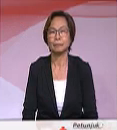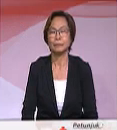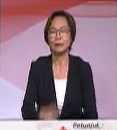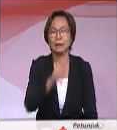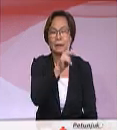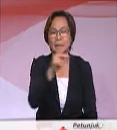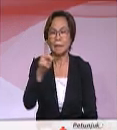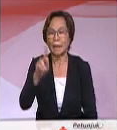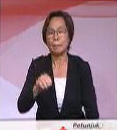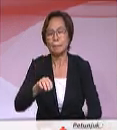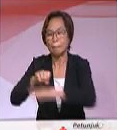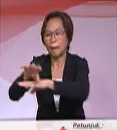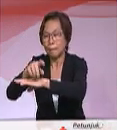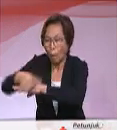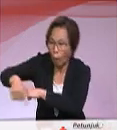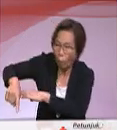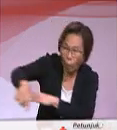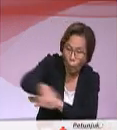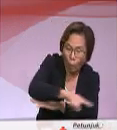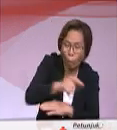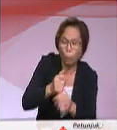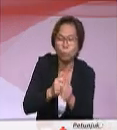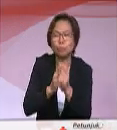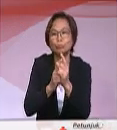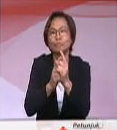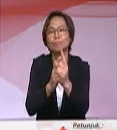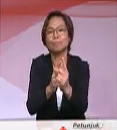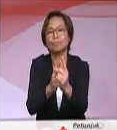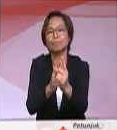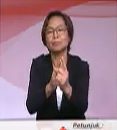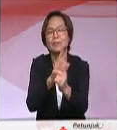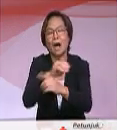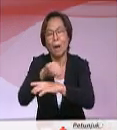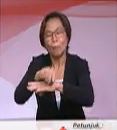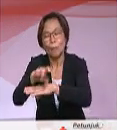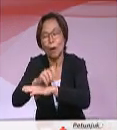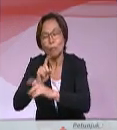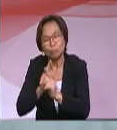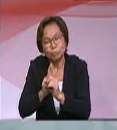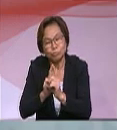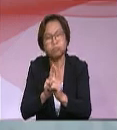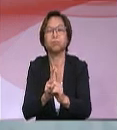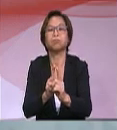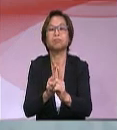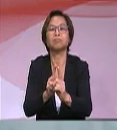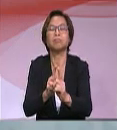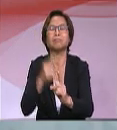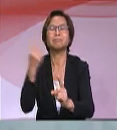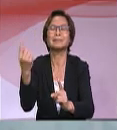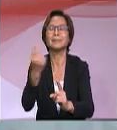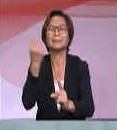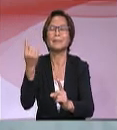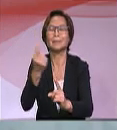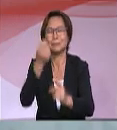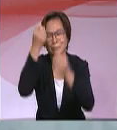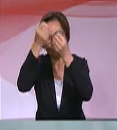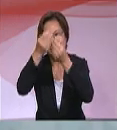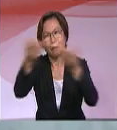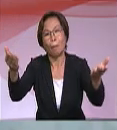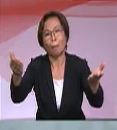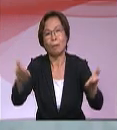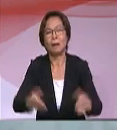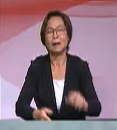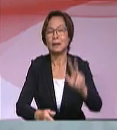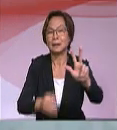Kementerian Kesihatan ingin menasihati orang ramai agar terus patuhi saranan serta nasihat-nasihat kesihatan yang sering ditekankan.